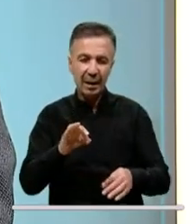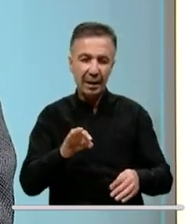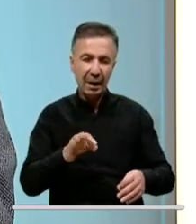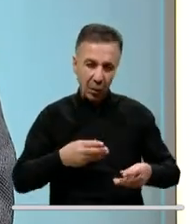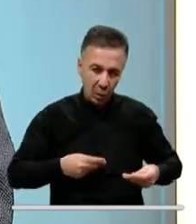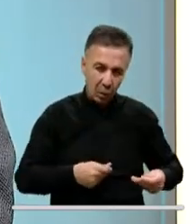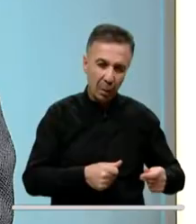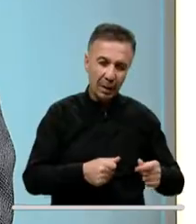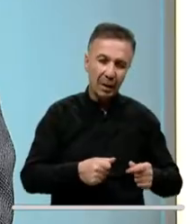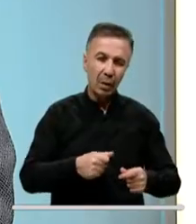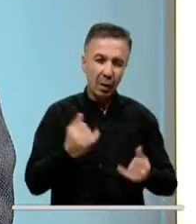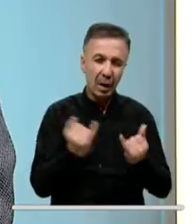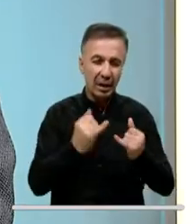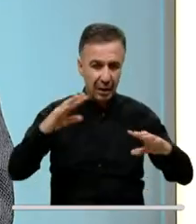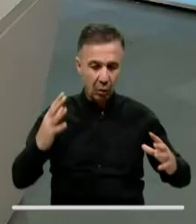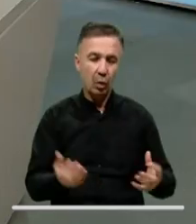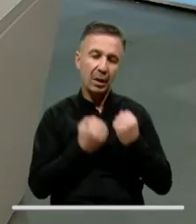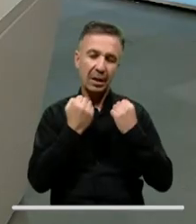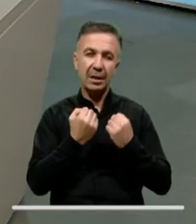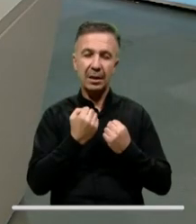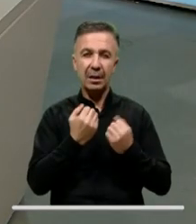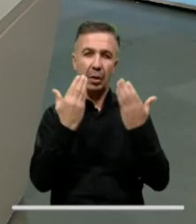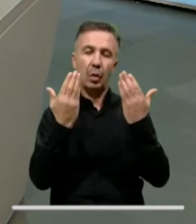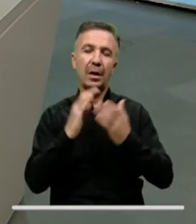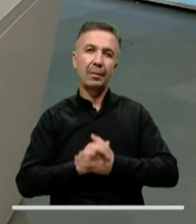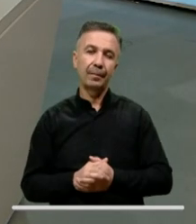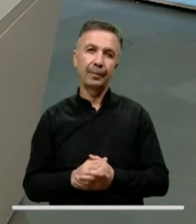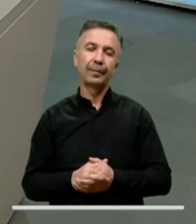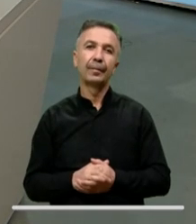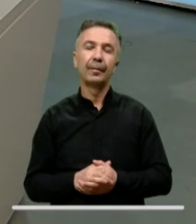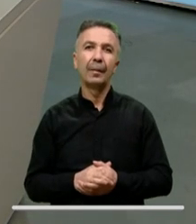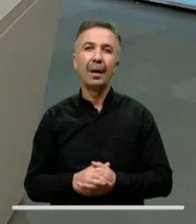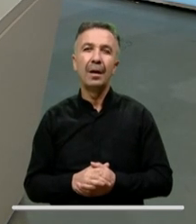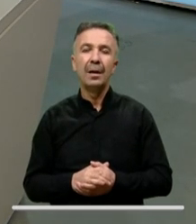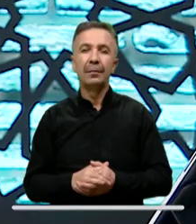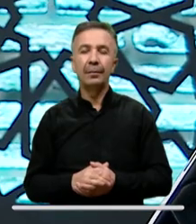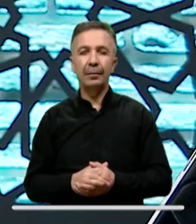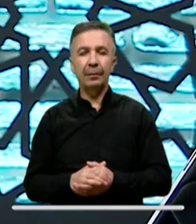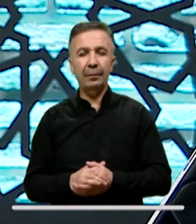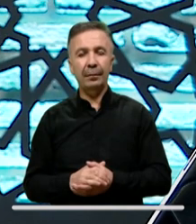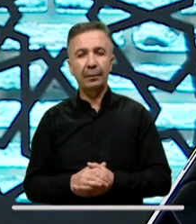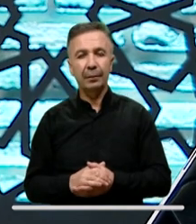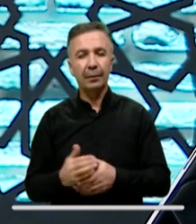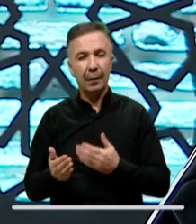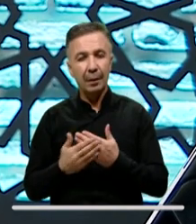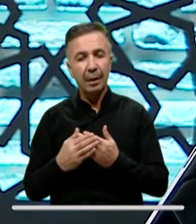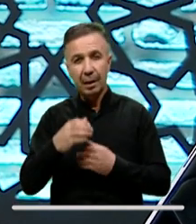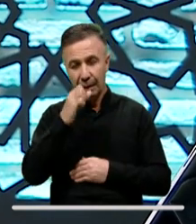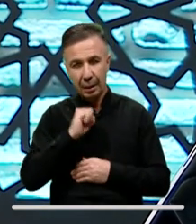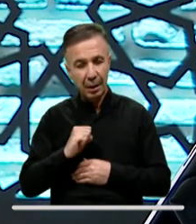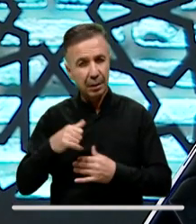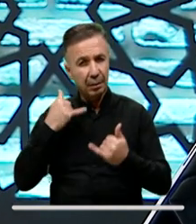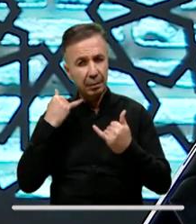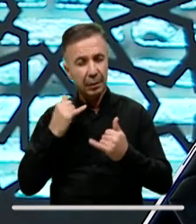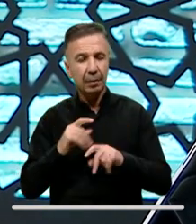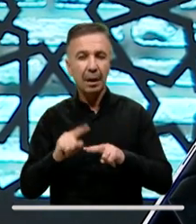kardeşlerimizi engel eylesin diye dua edelim. Amin hocam. Allah razı olsun. Kahramanmaraş'tan bir telefon bağlantısı